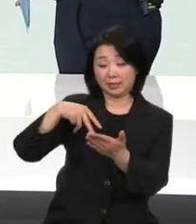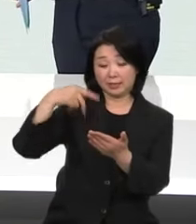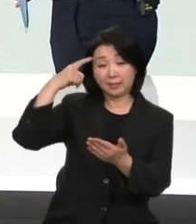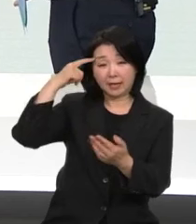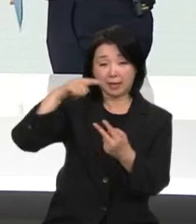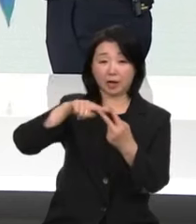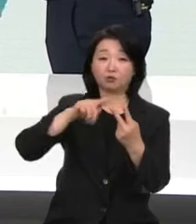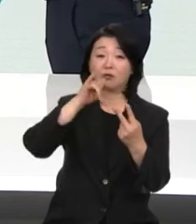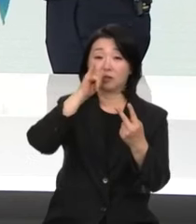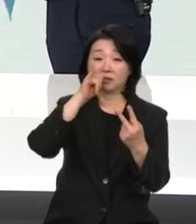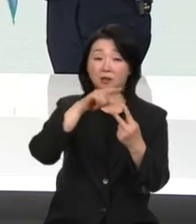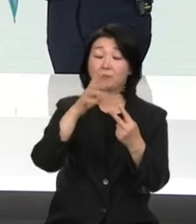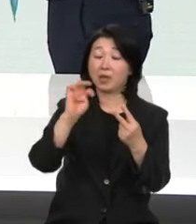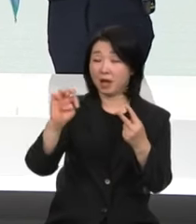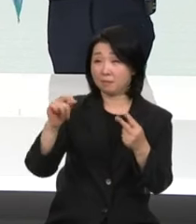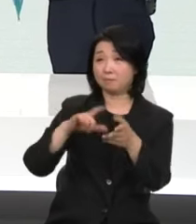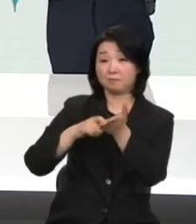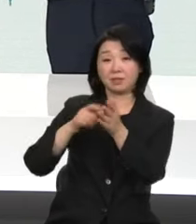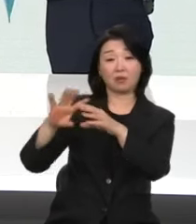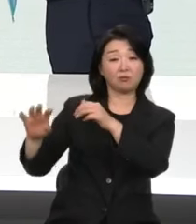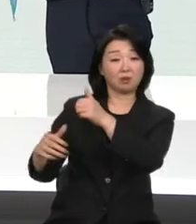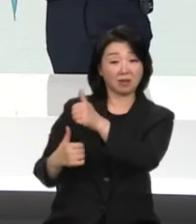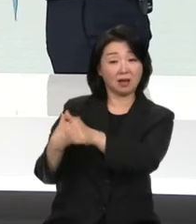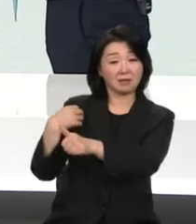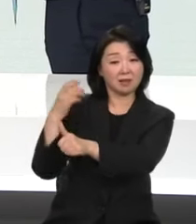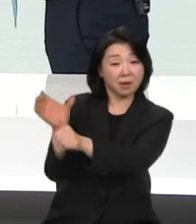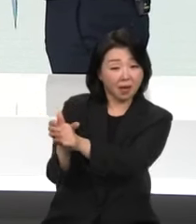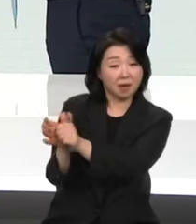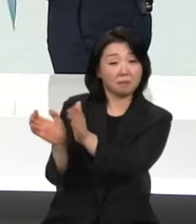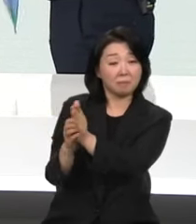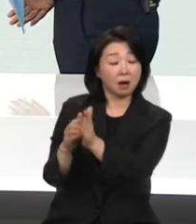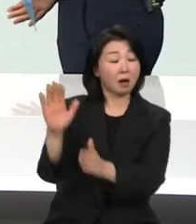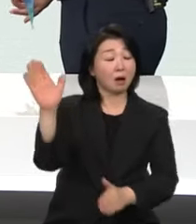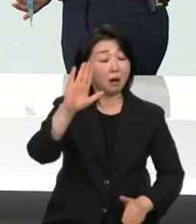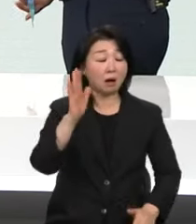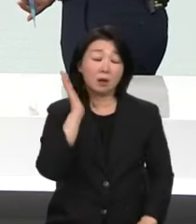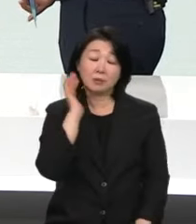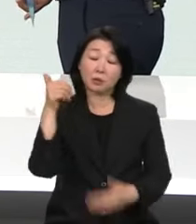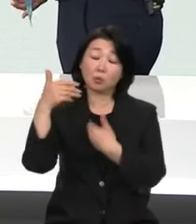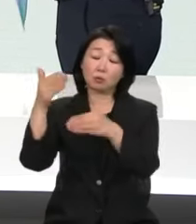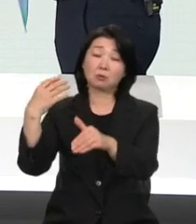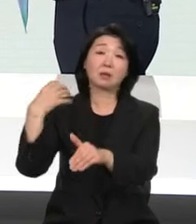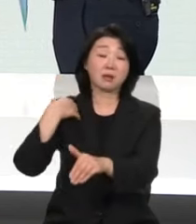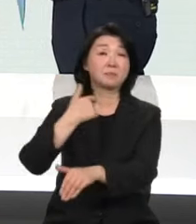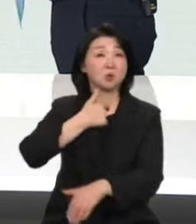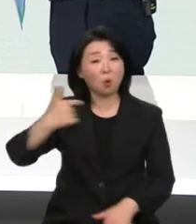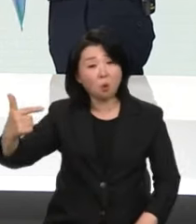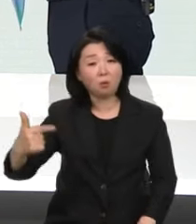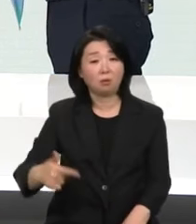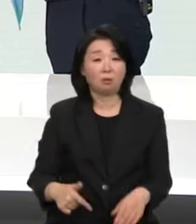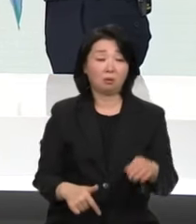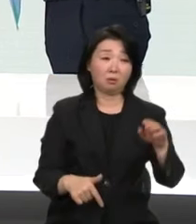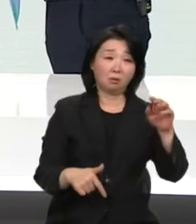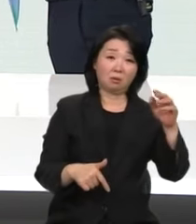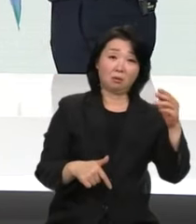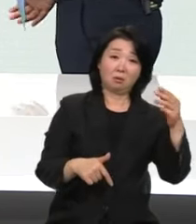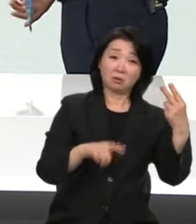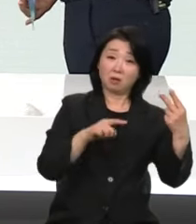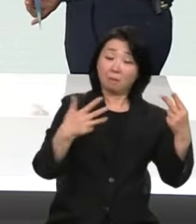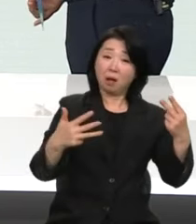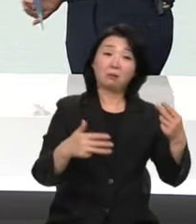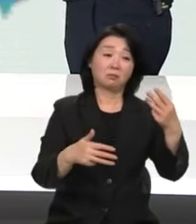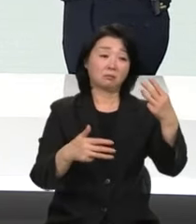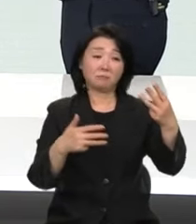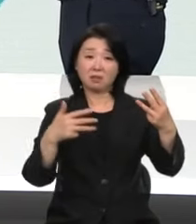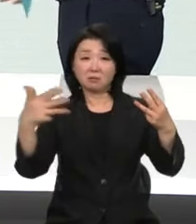분석입니다. 자, 지금 한동훈 전 비대위원장 책임론이 나오는데 당내에서 아니다, 대통령실 책임이 더 크다, 2대 8이나 3대 7 정도라고 주장을